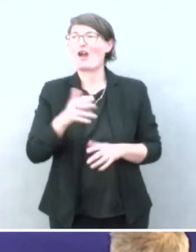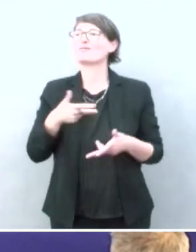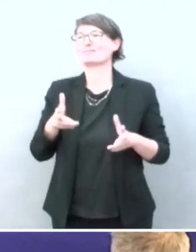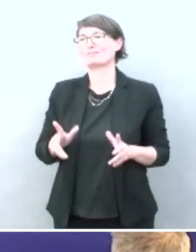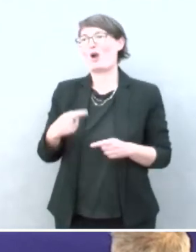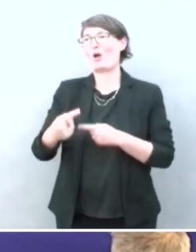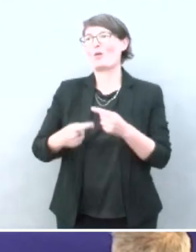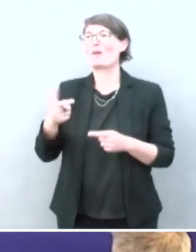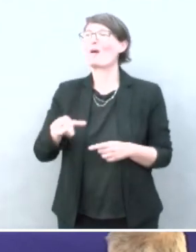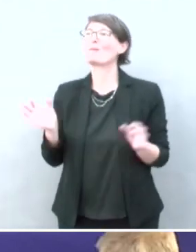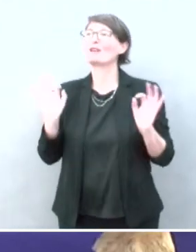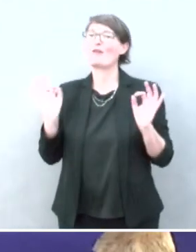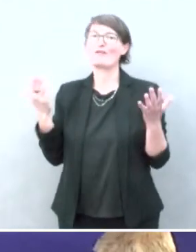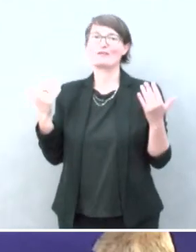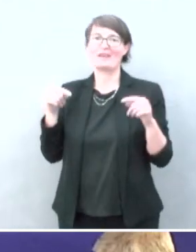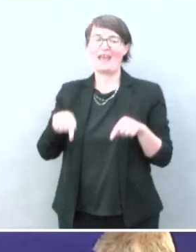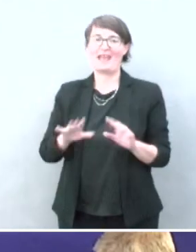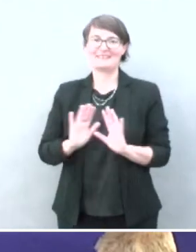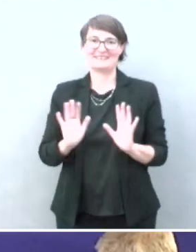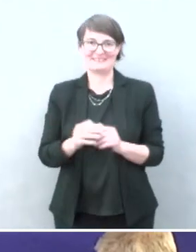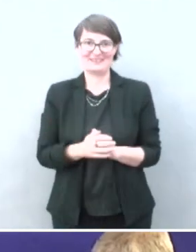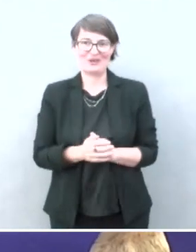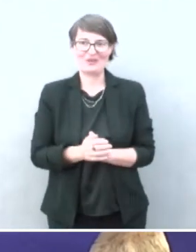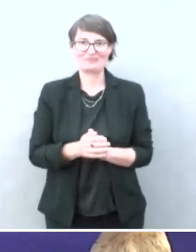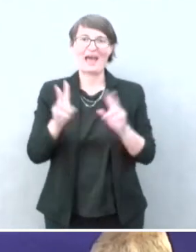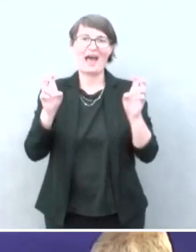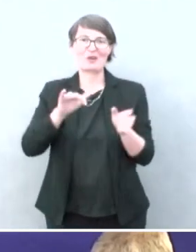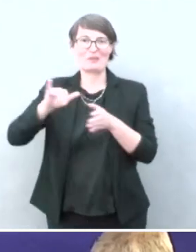non perché è simpatico. Allora,